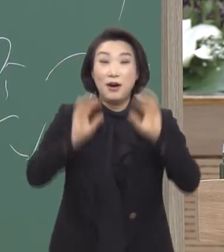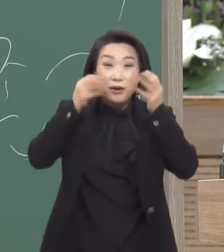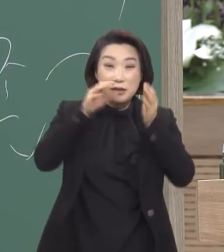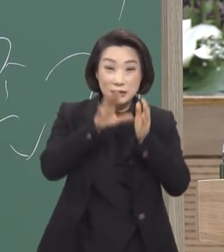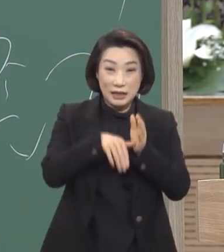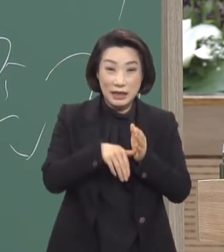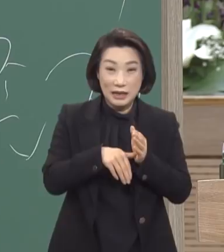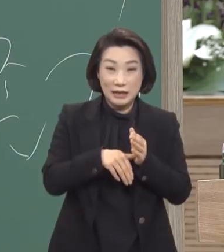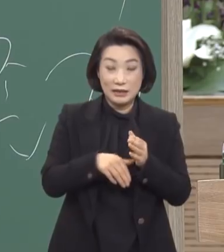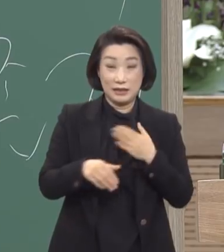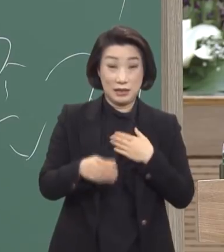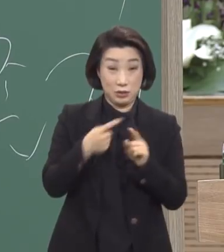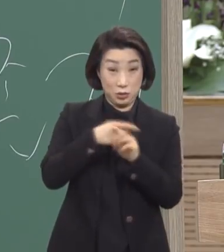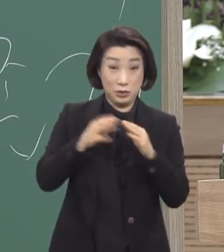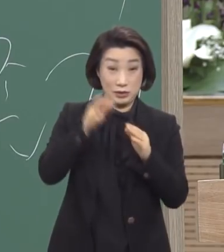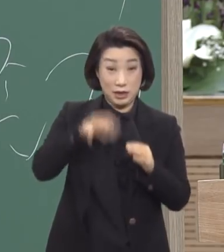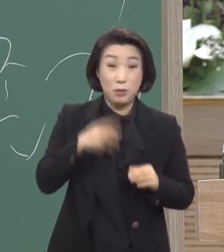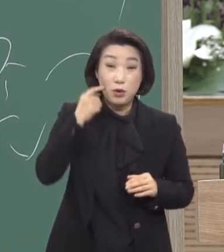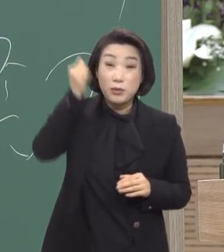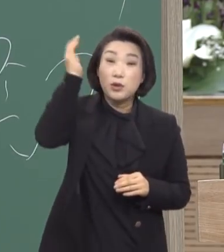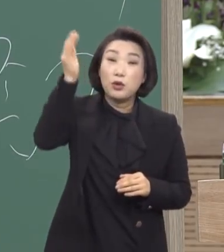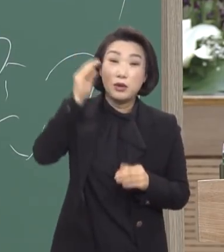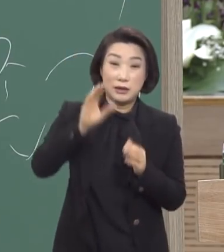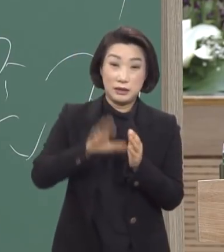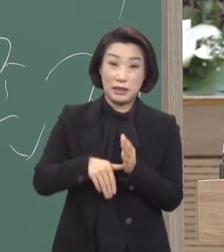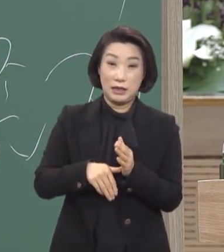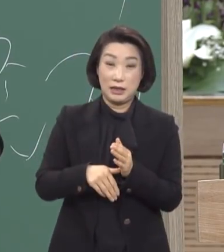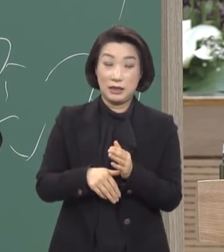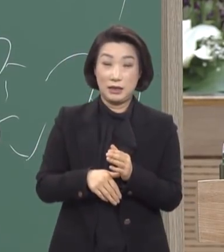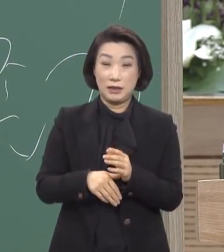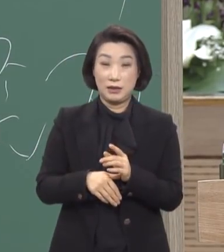어렸을 때 우리 목사님이 설교하실 때 그래요.